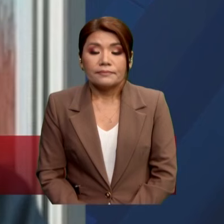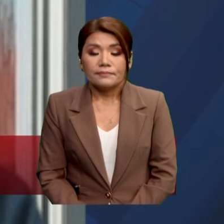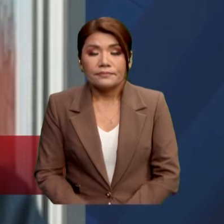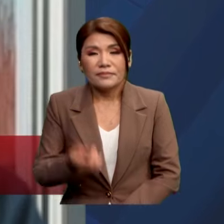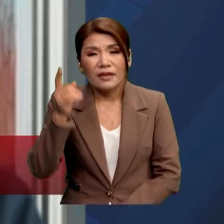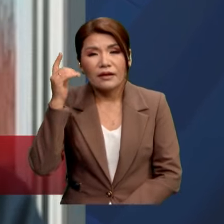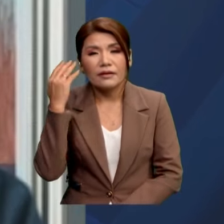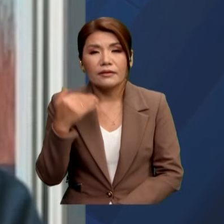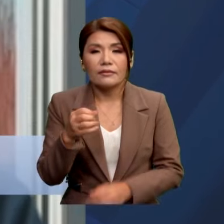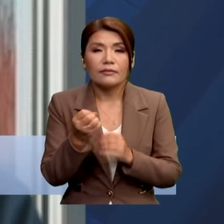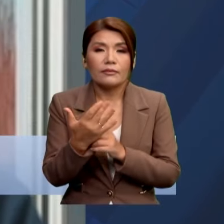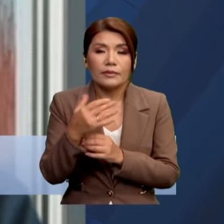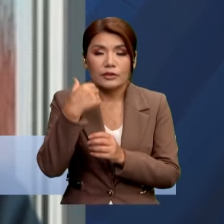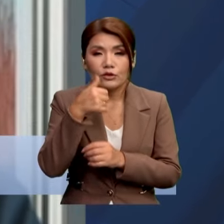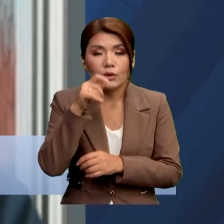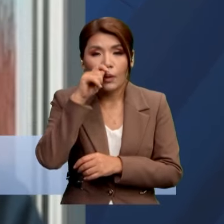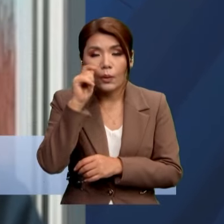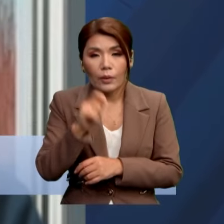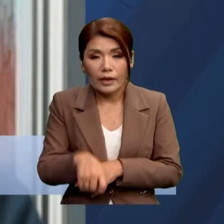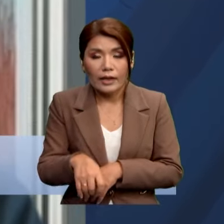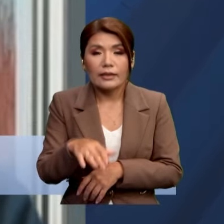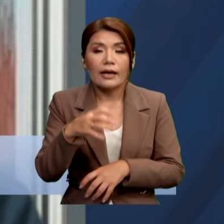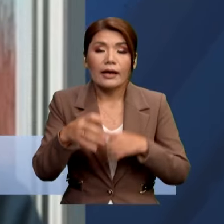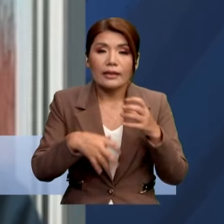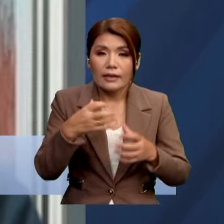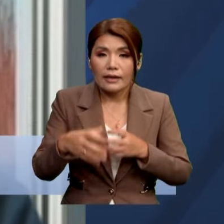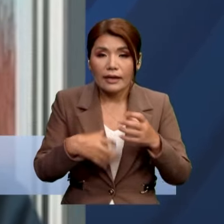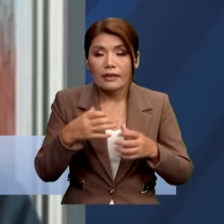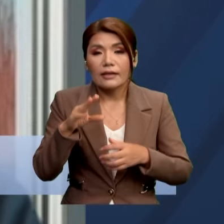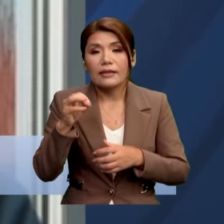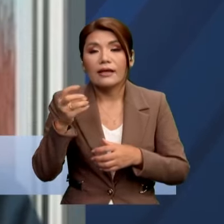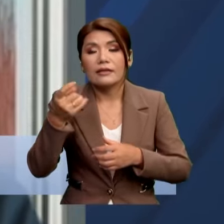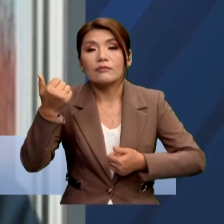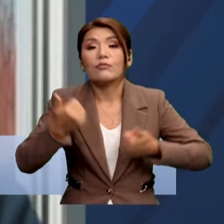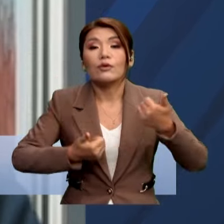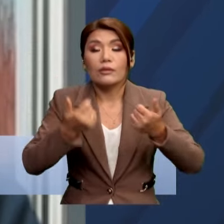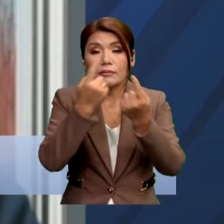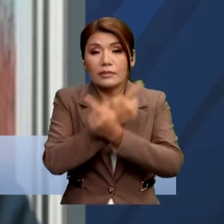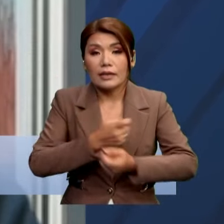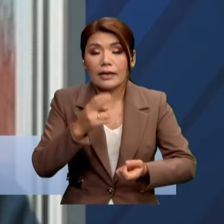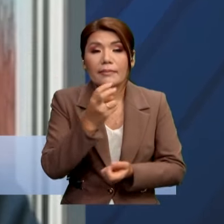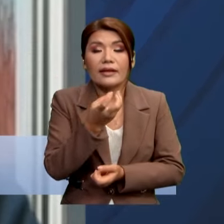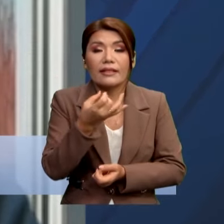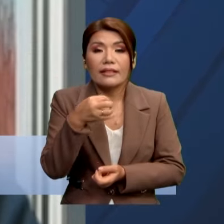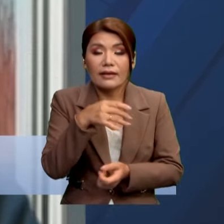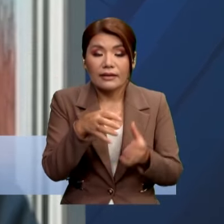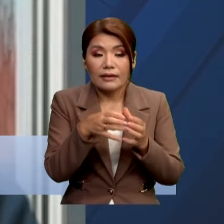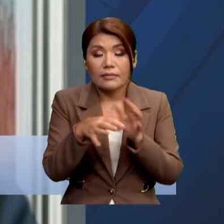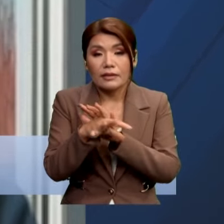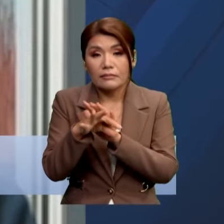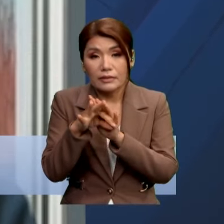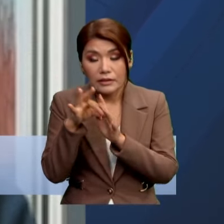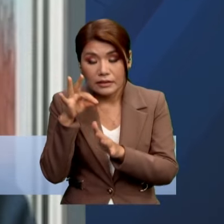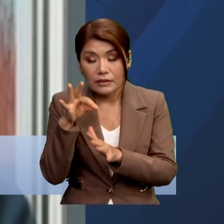Кезінде 15-ші жылы Украина халықаралық тендер жариялап, Британ компаниясын таңдады, дәл